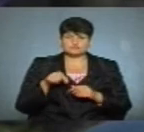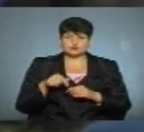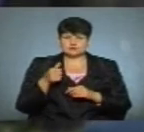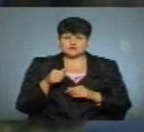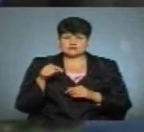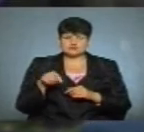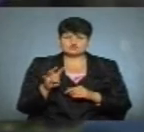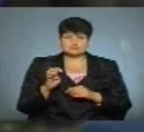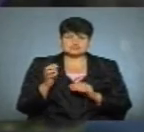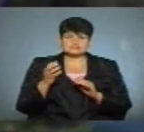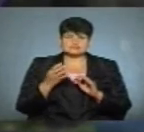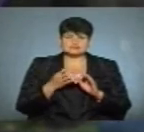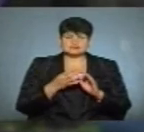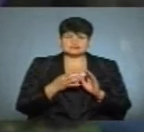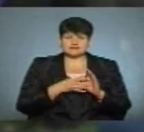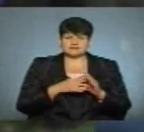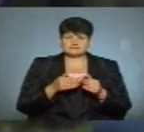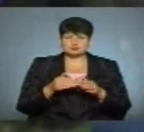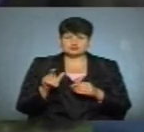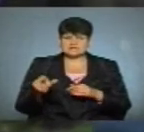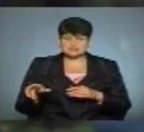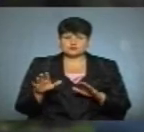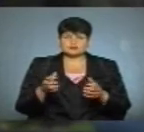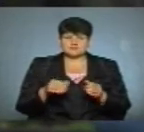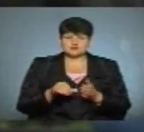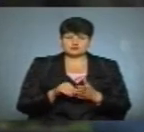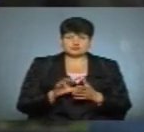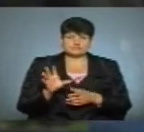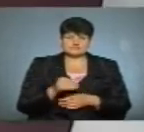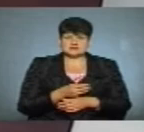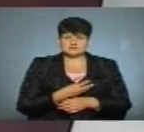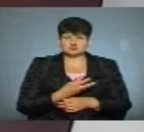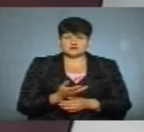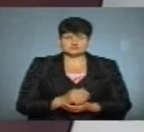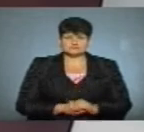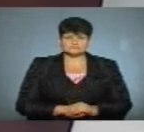1409 випускників. Будуть брати участь в ході всі бажаючі.